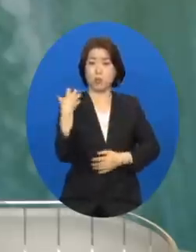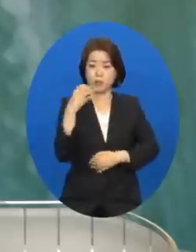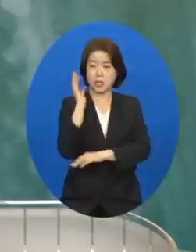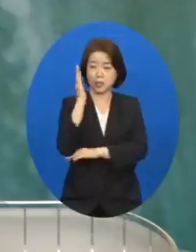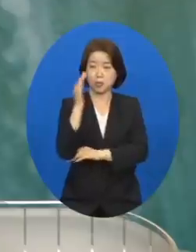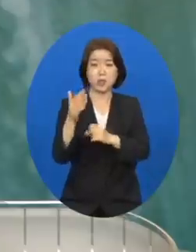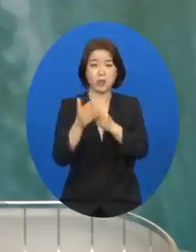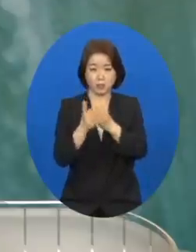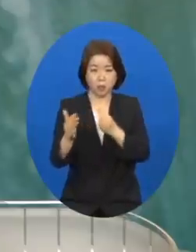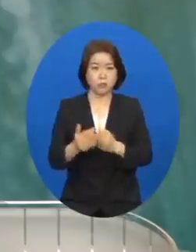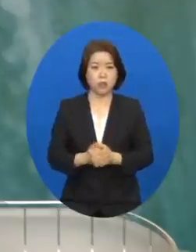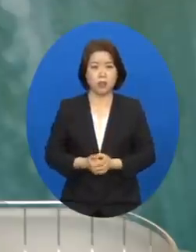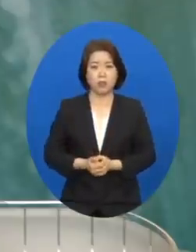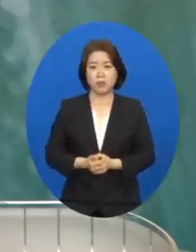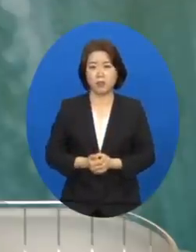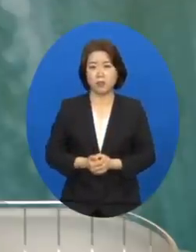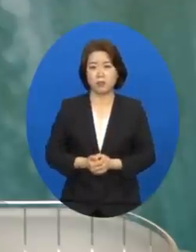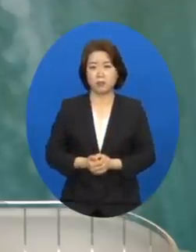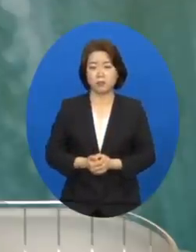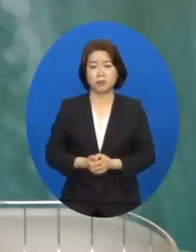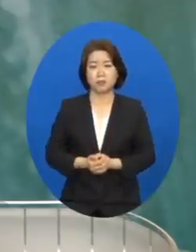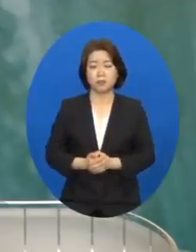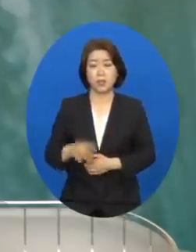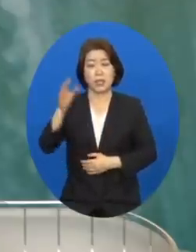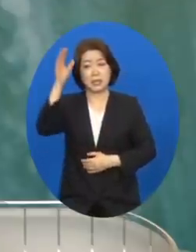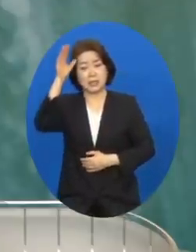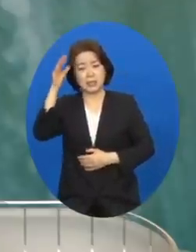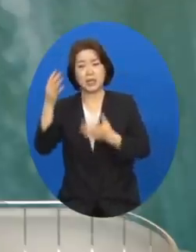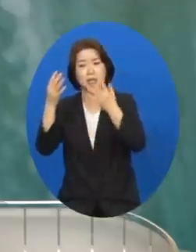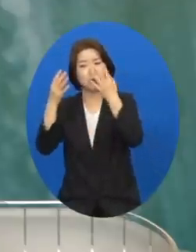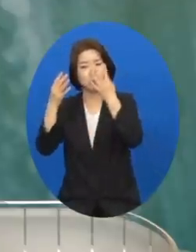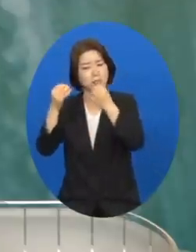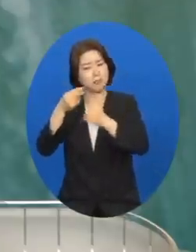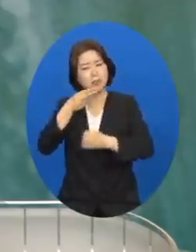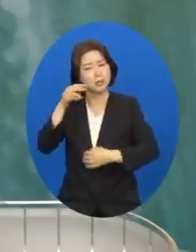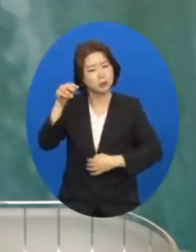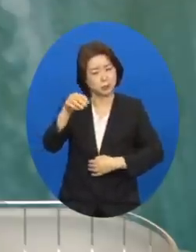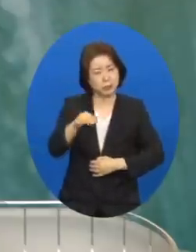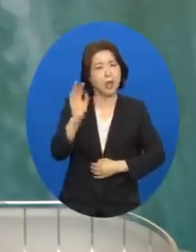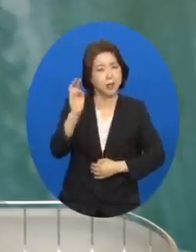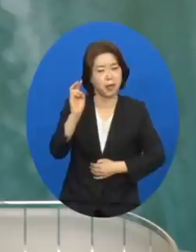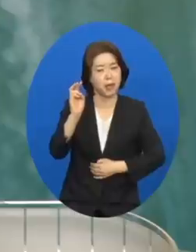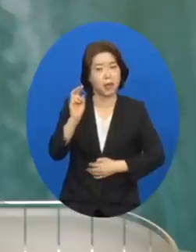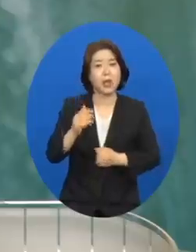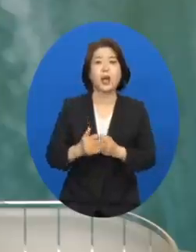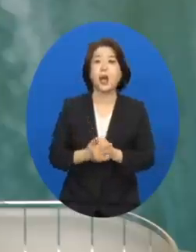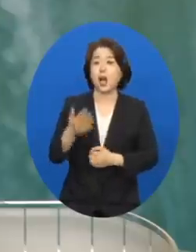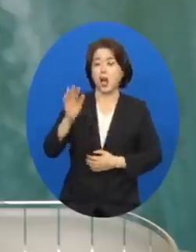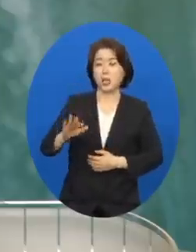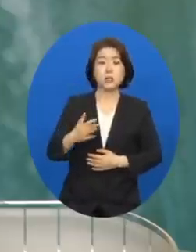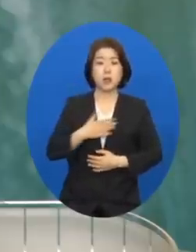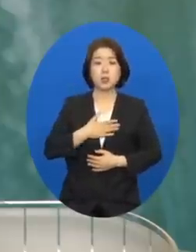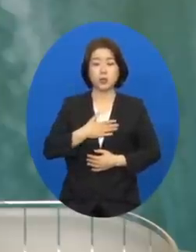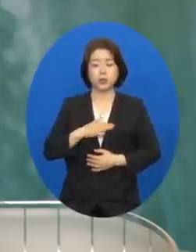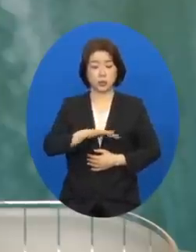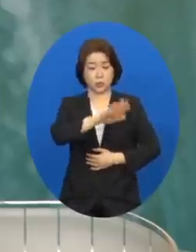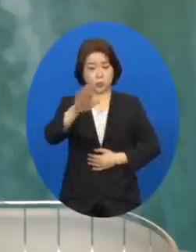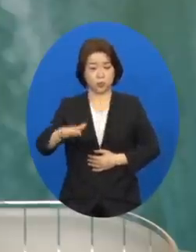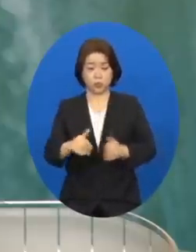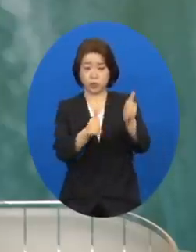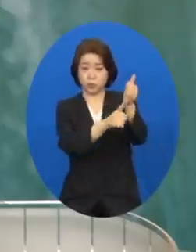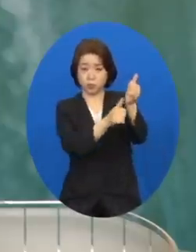세미나니까 뭐 기대감도 많이 적겠죠. 그러나 저는 우리